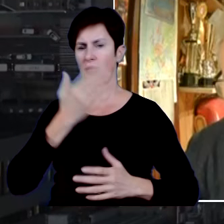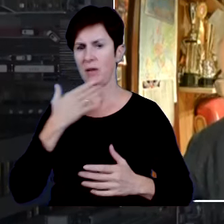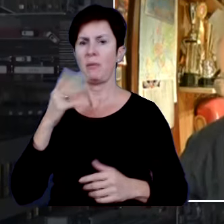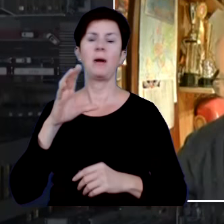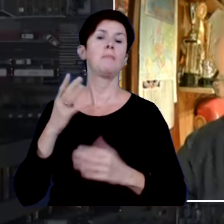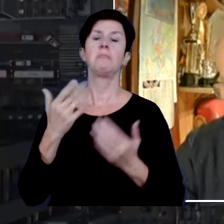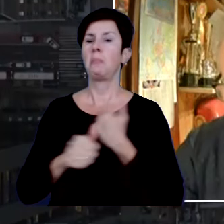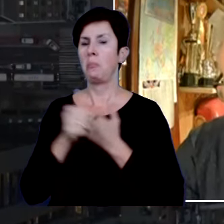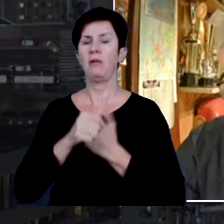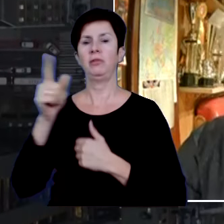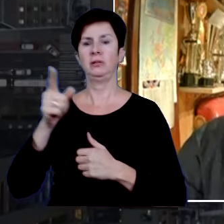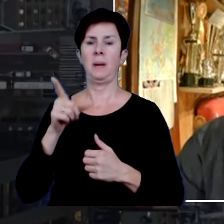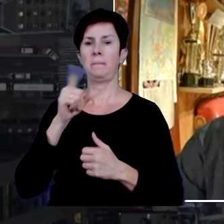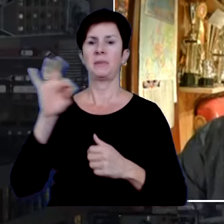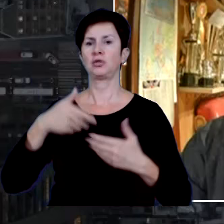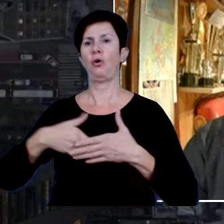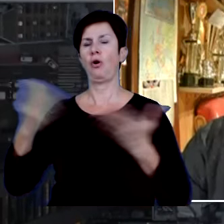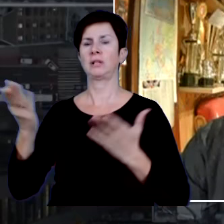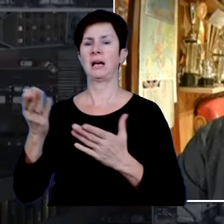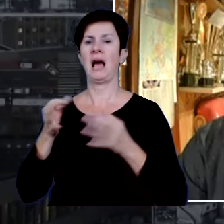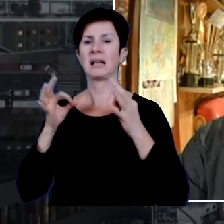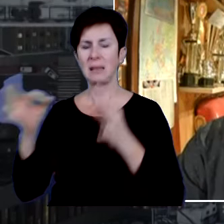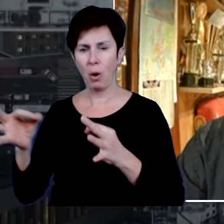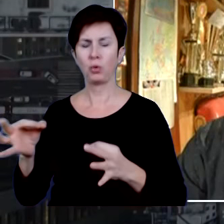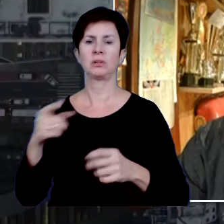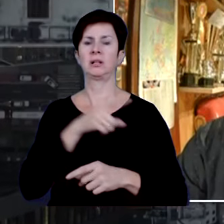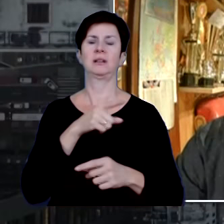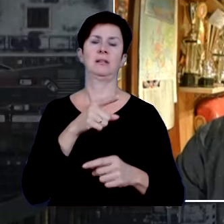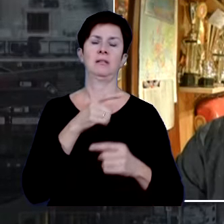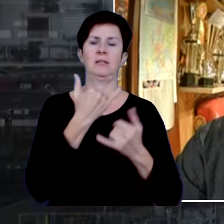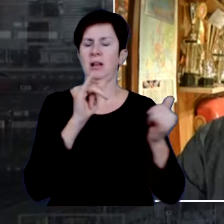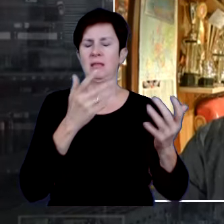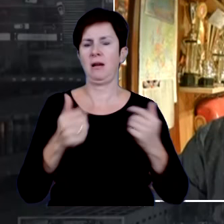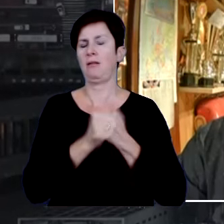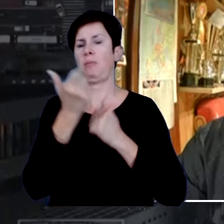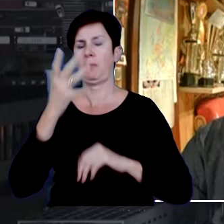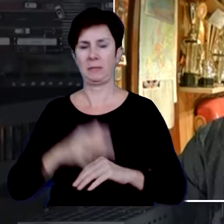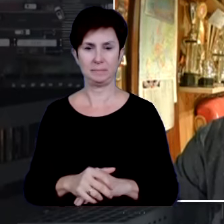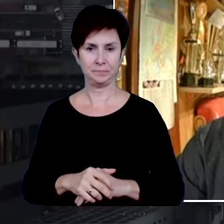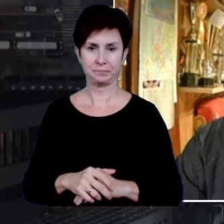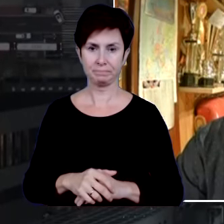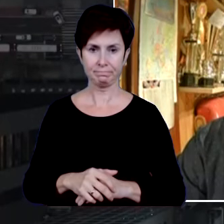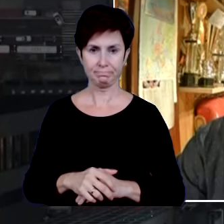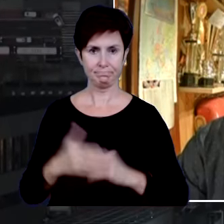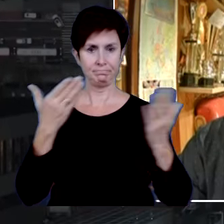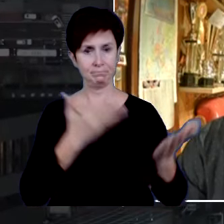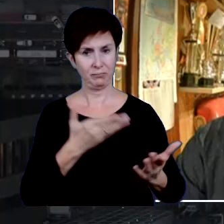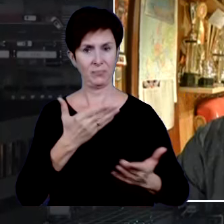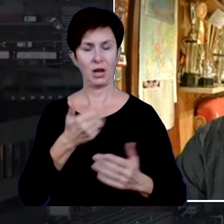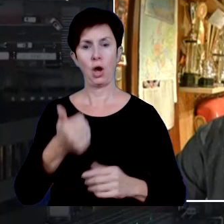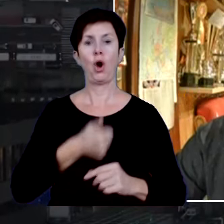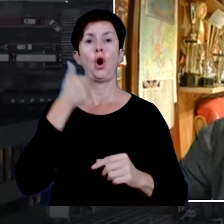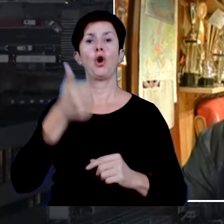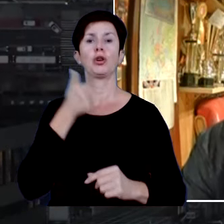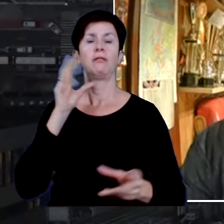wozy strażackie OSP. Maciej Małecki, czy mamy rok spełnionych obietnic, czy rok kłamstw premiera Tuska